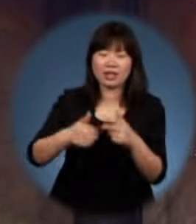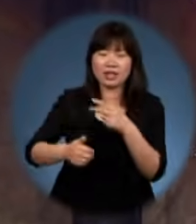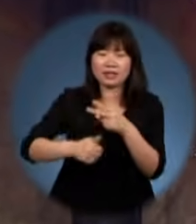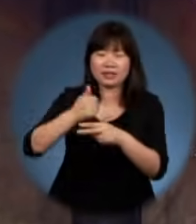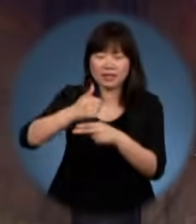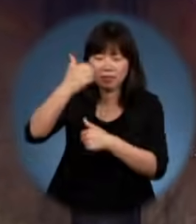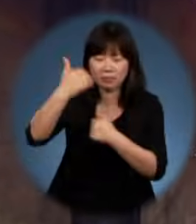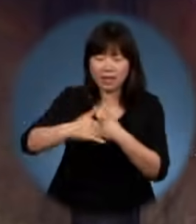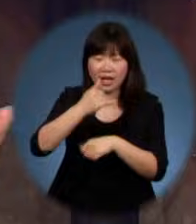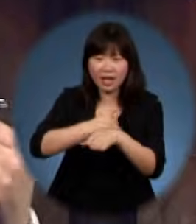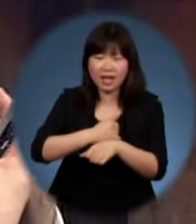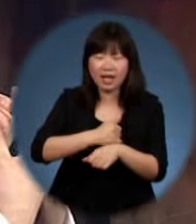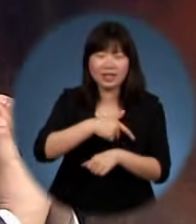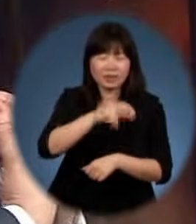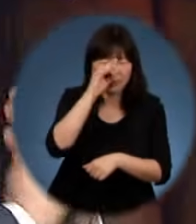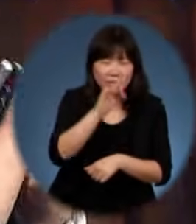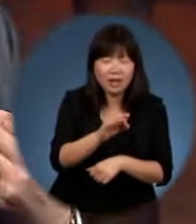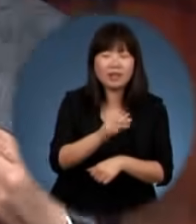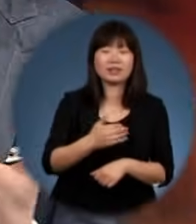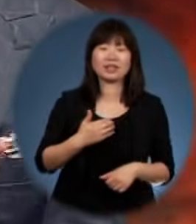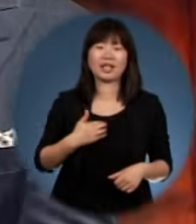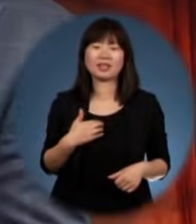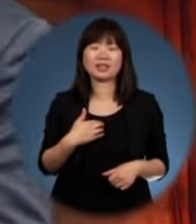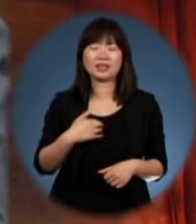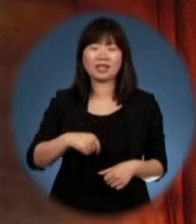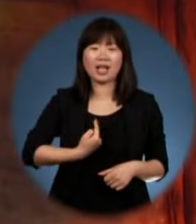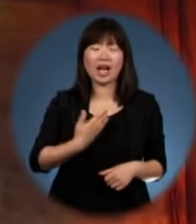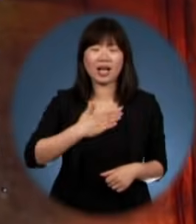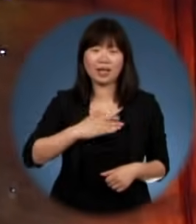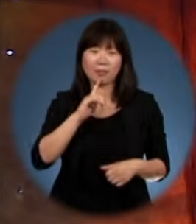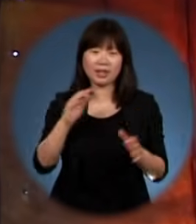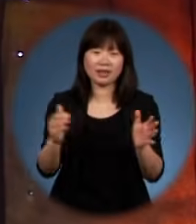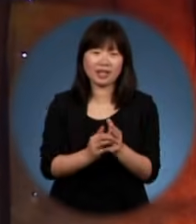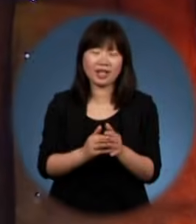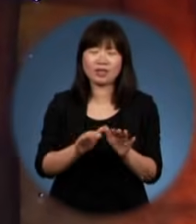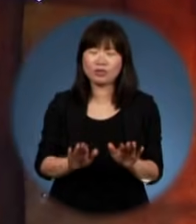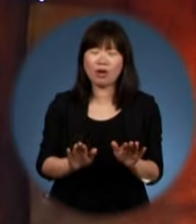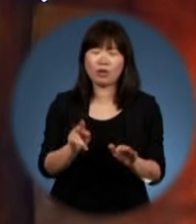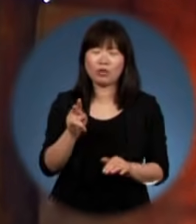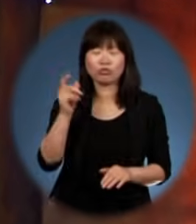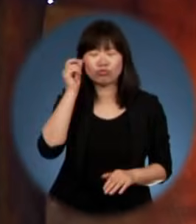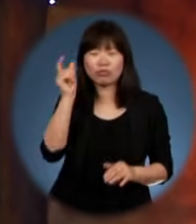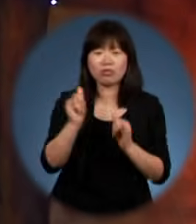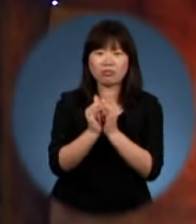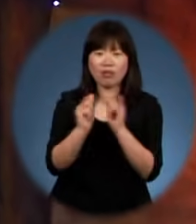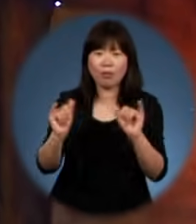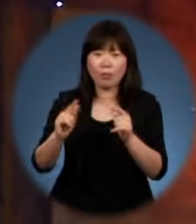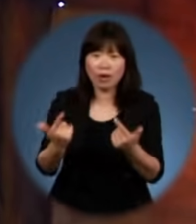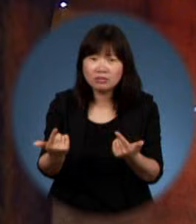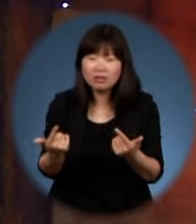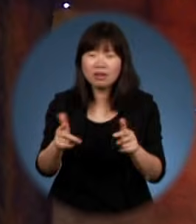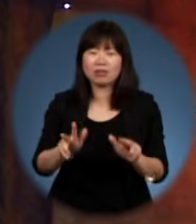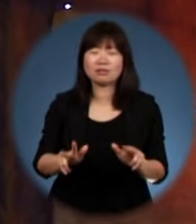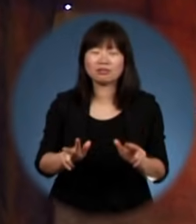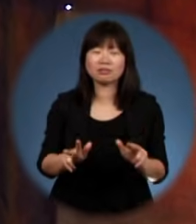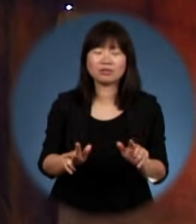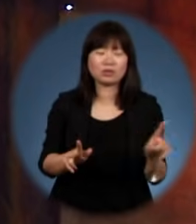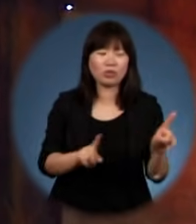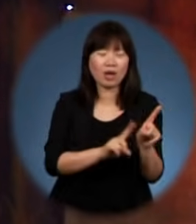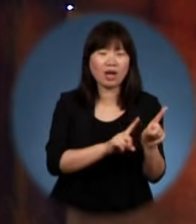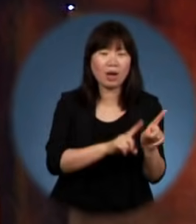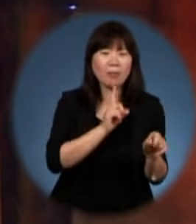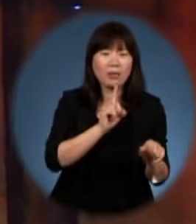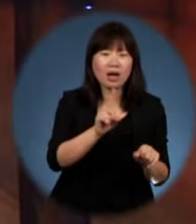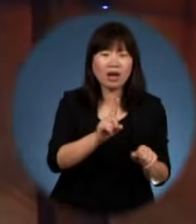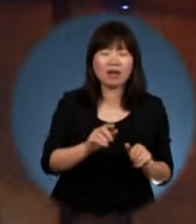여러 기업에서 생각들이 겁니다 나는 내 자신을 알아야 돼 나는 분명히 현재가 아니라는거죠 줘 나는 현자가 아니다 2 이사 제가 뭐라 그랬냐 며